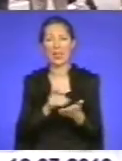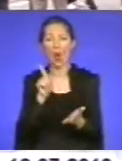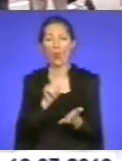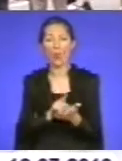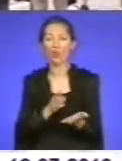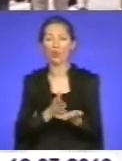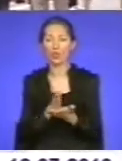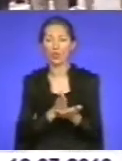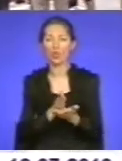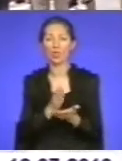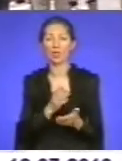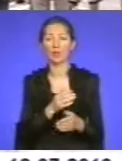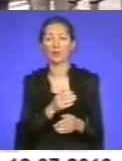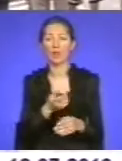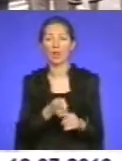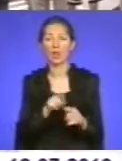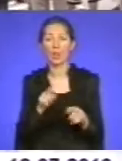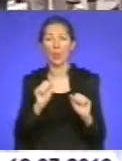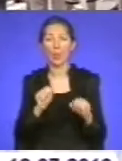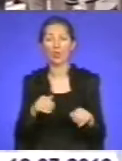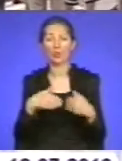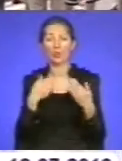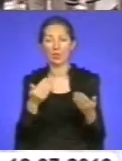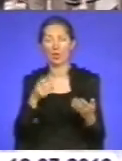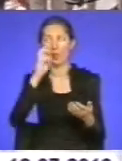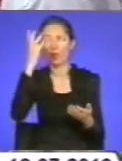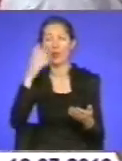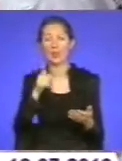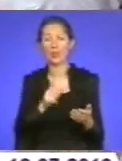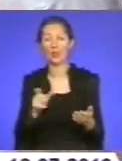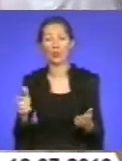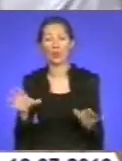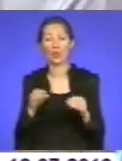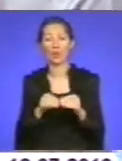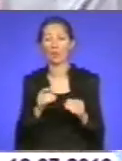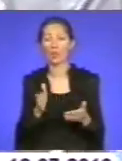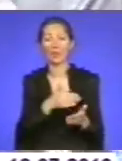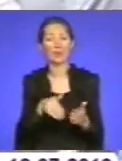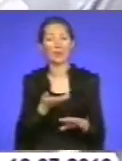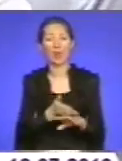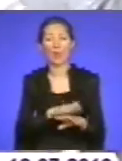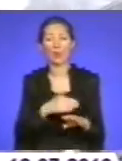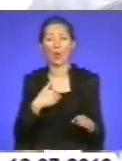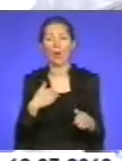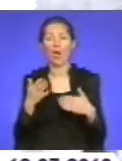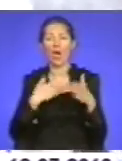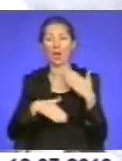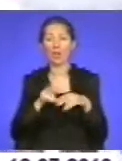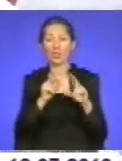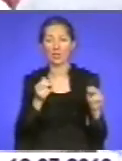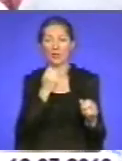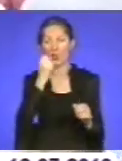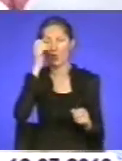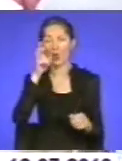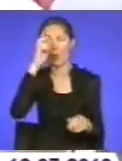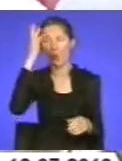ти можеш представити Богові і тим людям, які будуть йти разом з нами. Зовсім не важко. Ми безмежно раді і щасливі. Дякуємо Богові, що